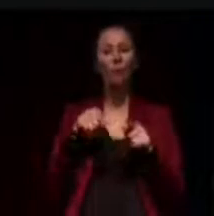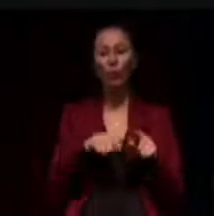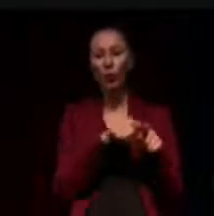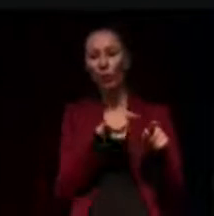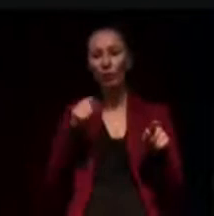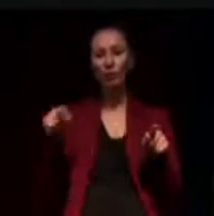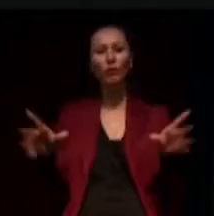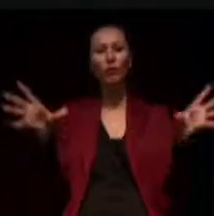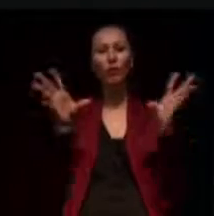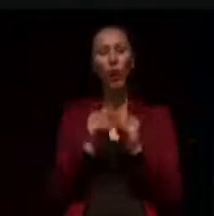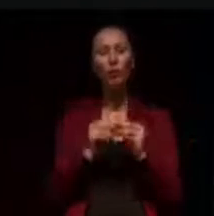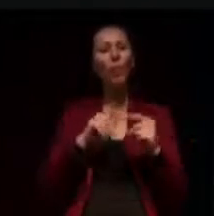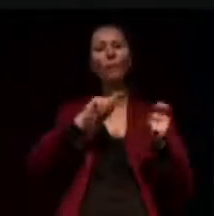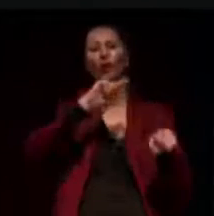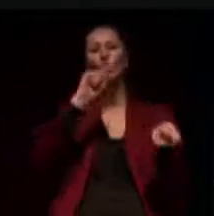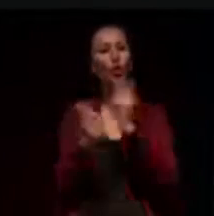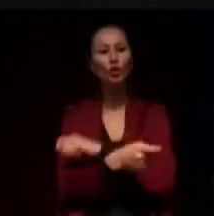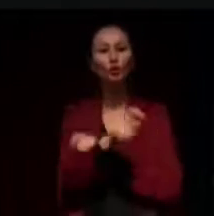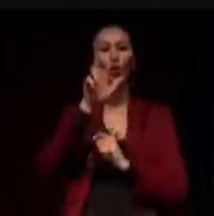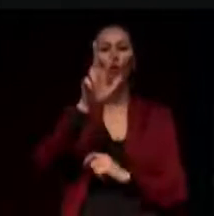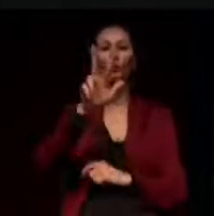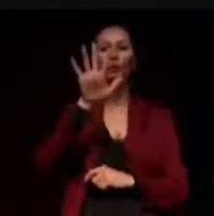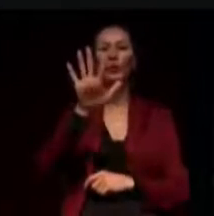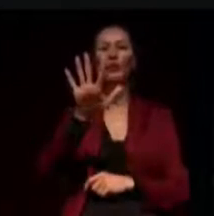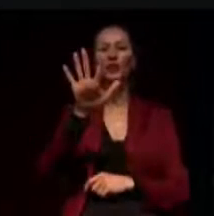kadar yapılan toplam dönüşüm sayısı